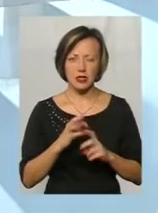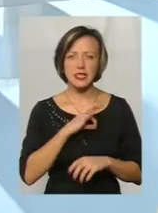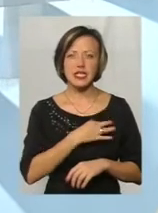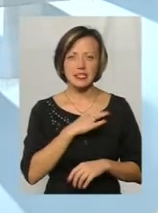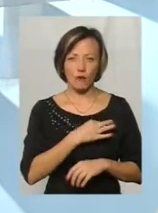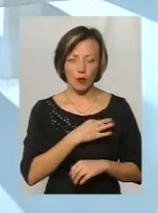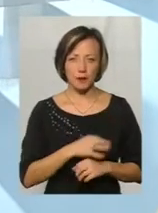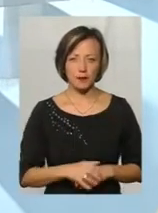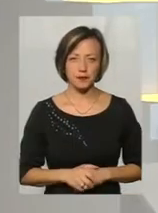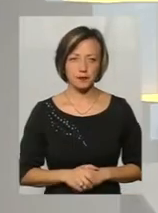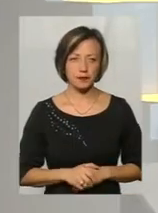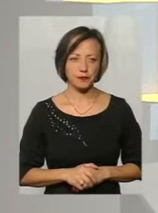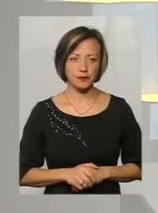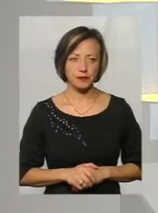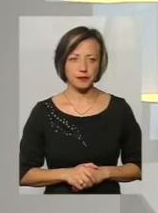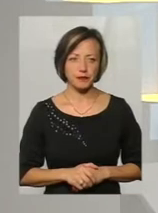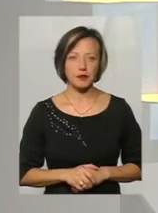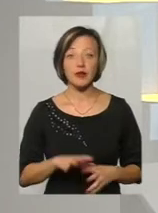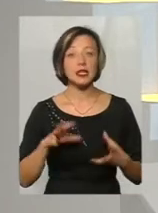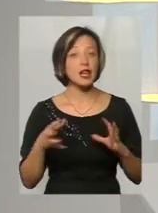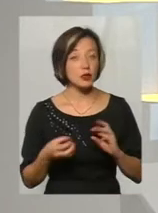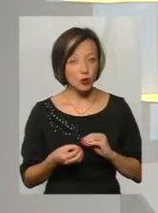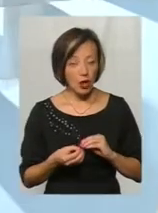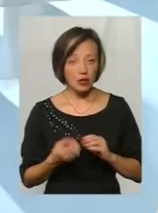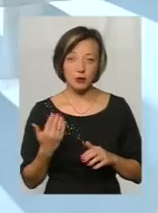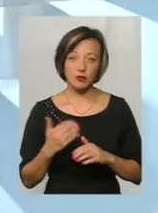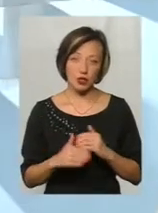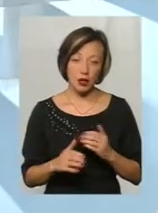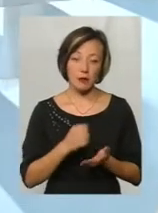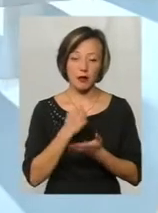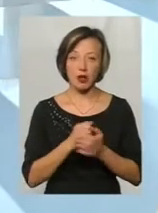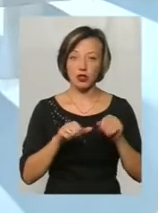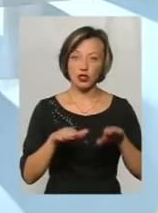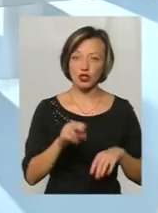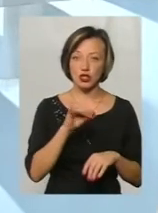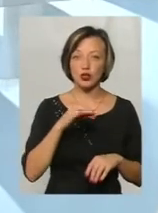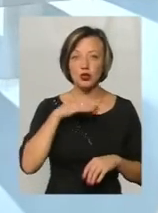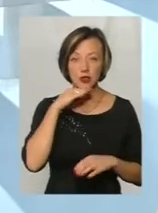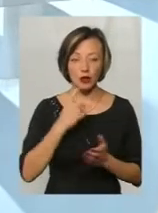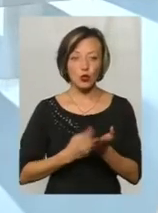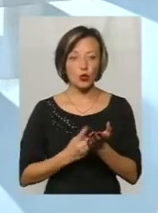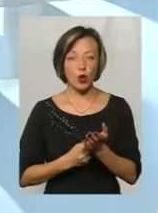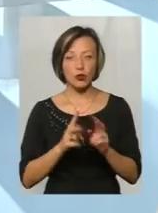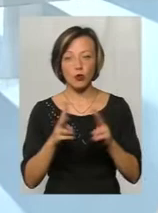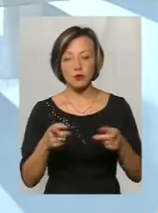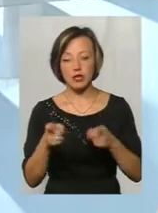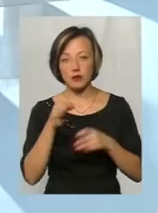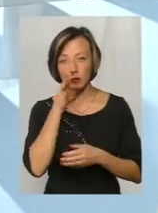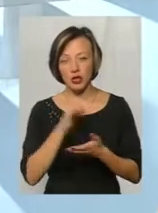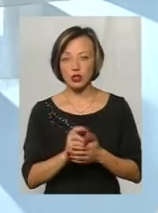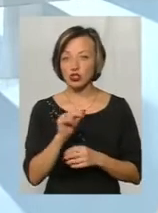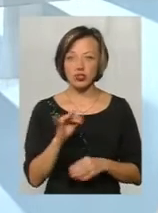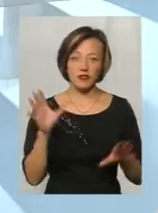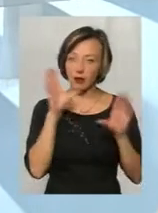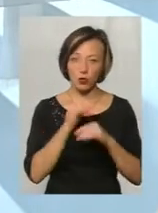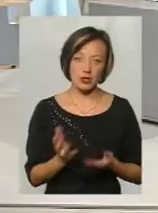слідство. Дякую, пане. За результатами вже вони тоді приймають рішення, чи достатньо доказів, щоб когось притягнути до відповідальності, чи не вдалося